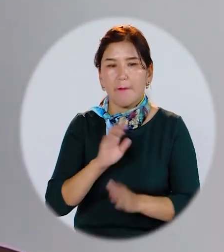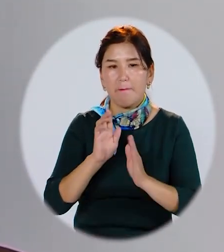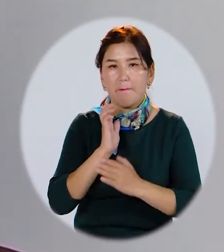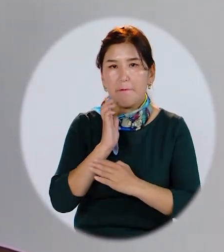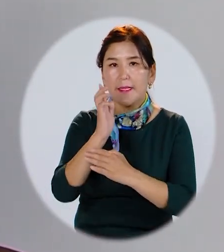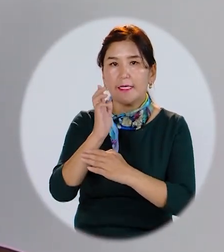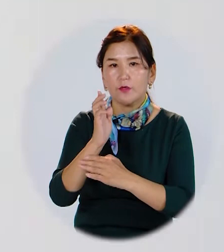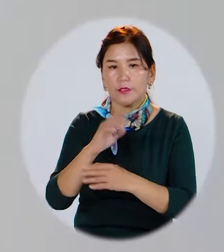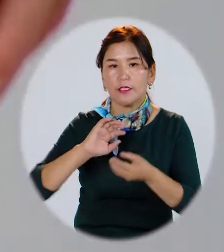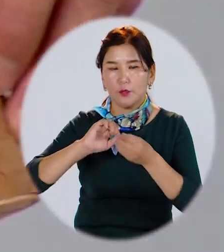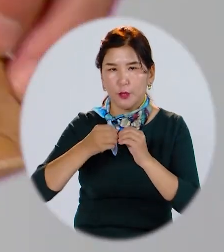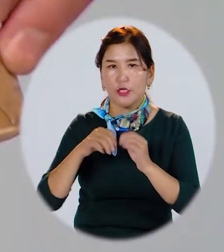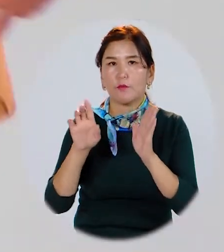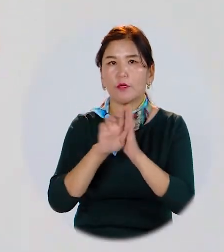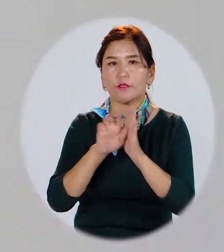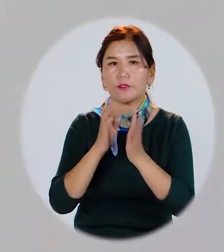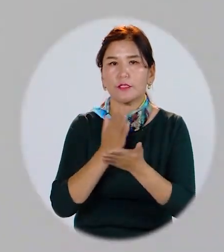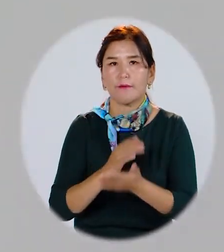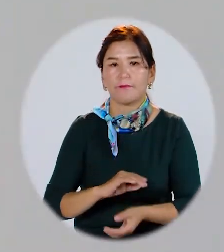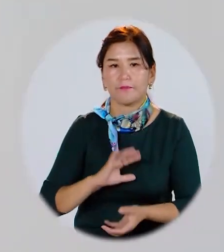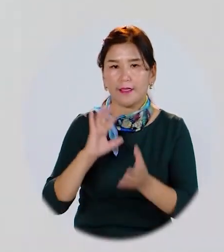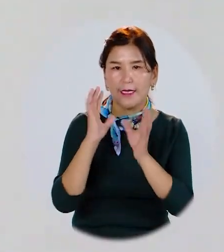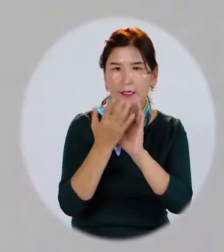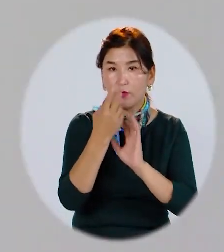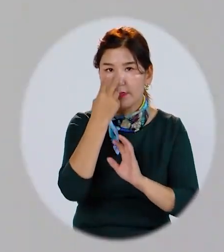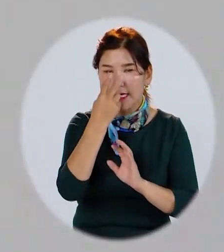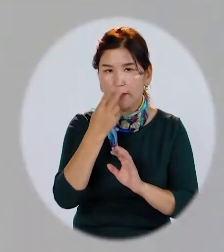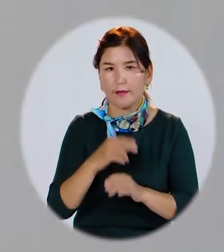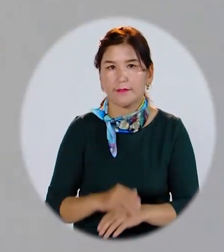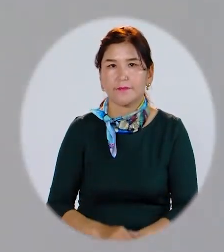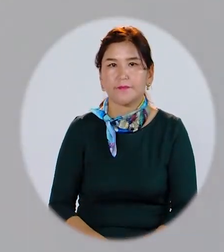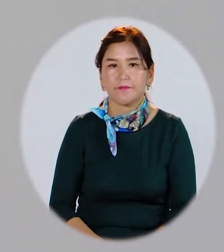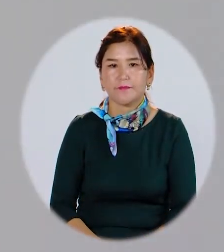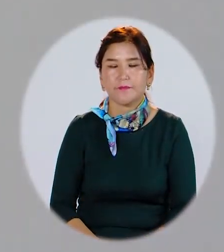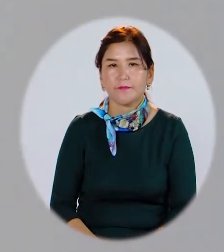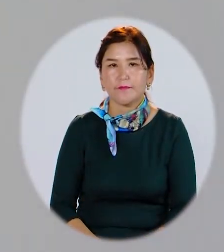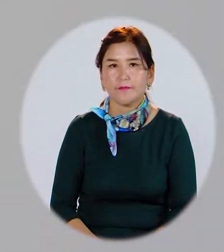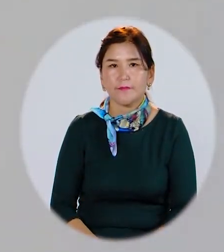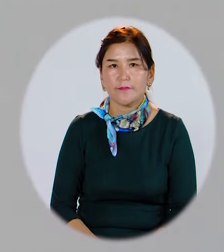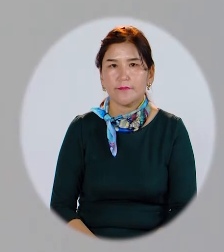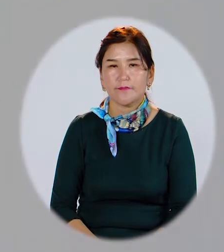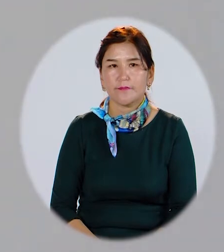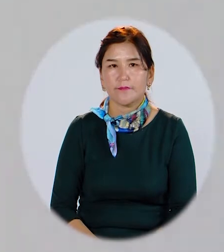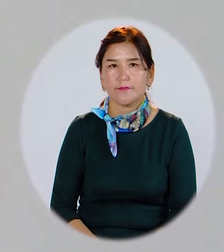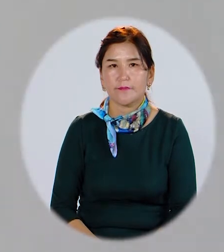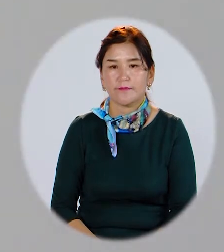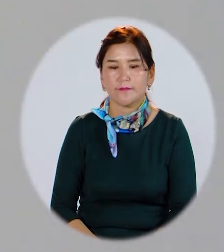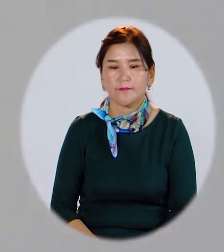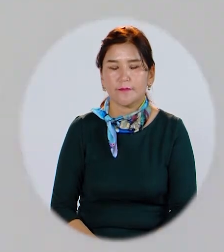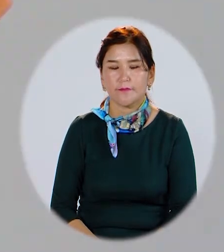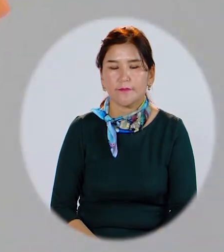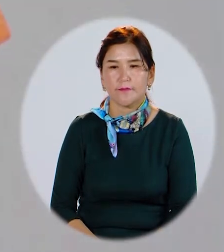зүйл хийж болно. За ингээд энийг эргүүлж үзье. За энэ маань ингээд дэвтцсэн байна. Эргүүлээд